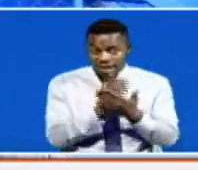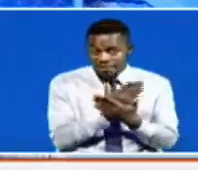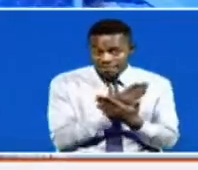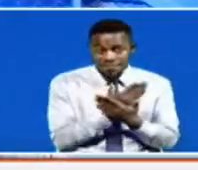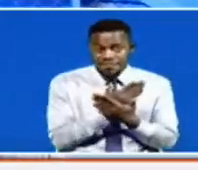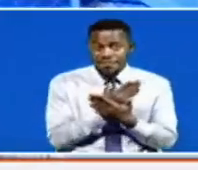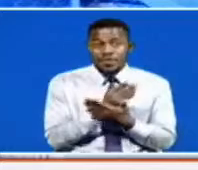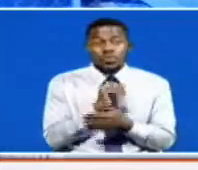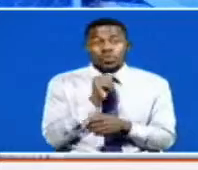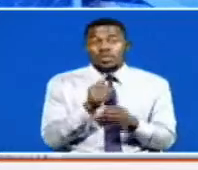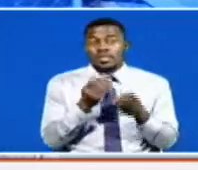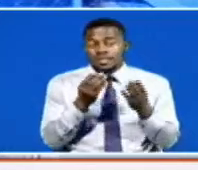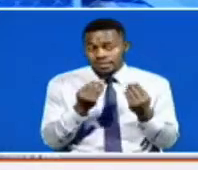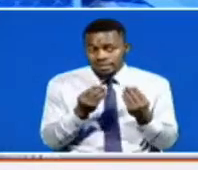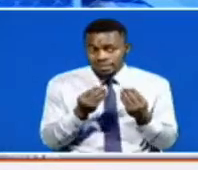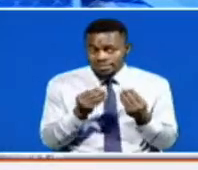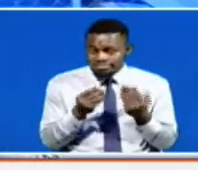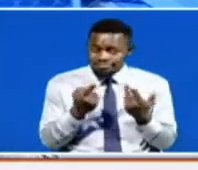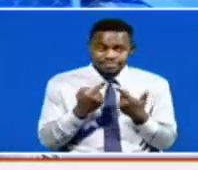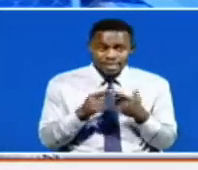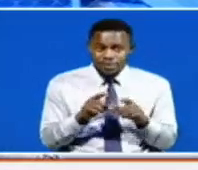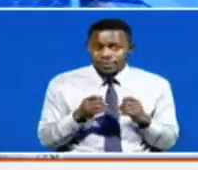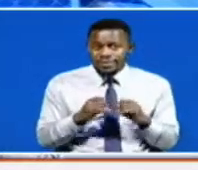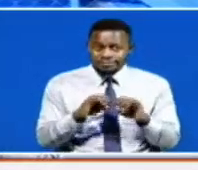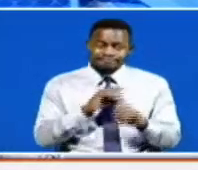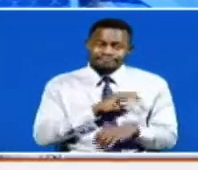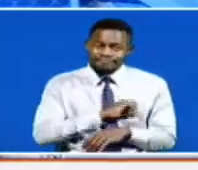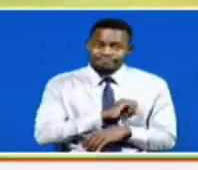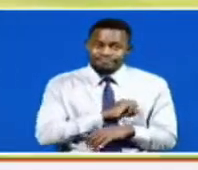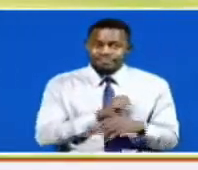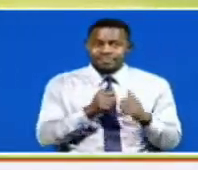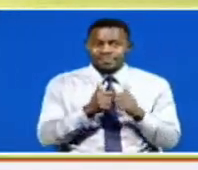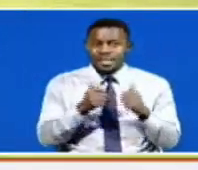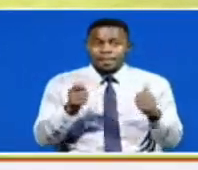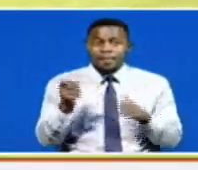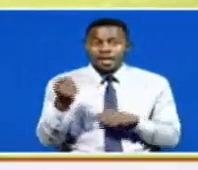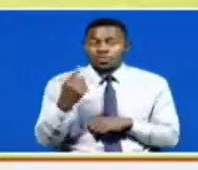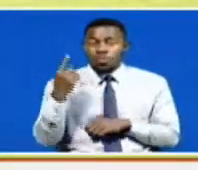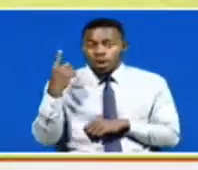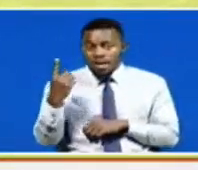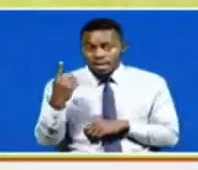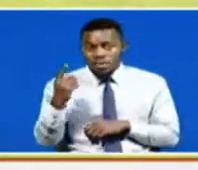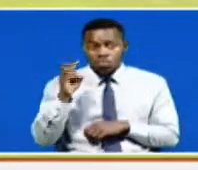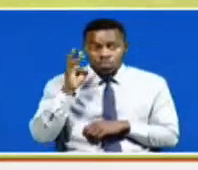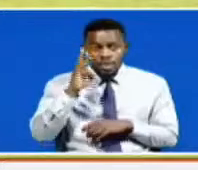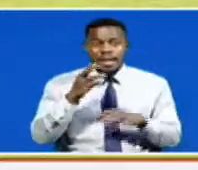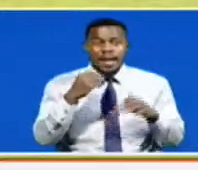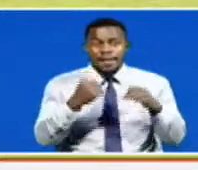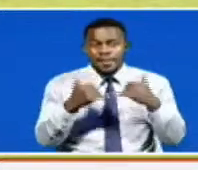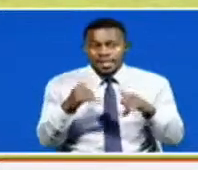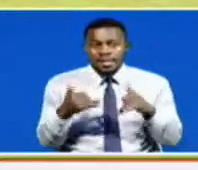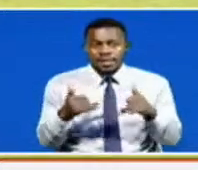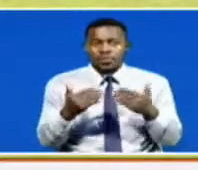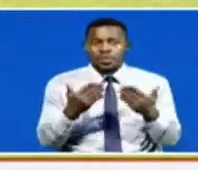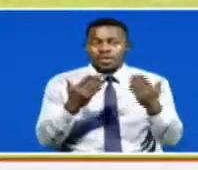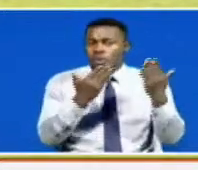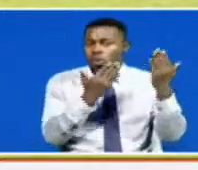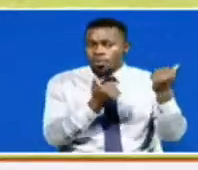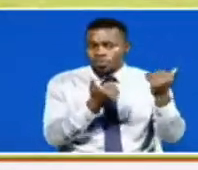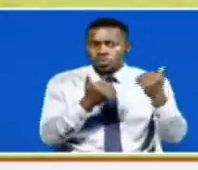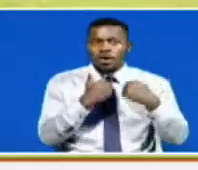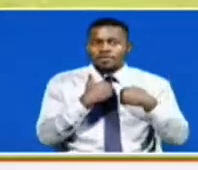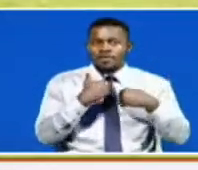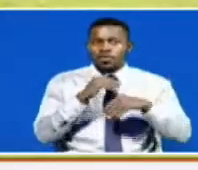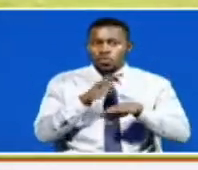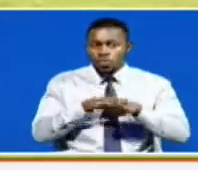kinaisha. So ni kujaribu tu kubaki na mechi moja ambayo tutacheza mwezi wa Januari. Alafu tuna mechi zingine mbili ambazo